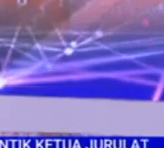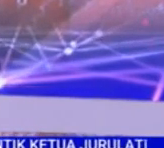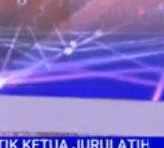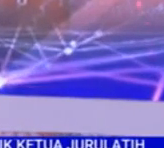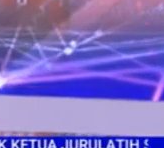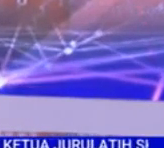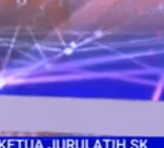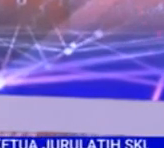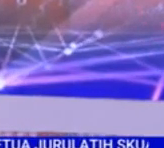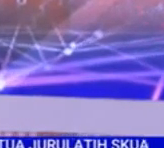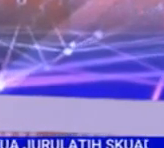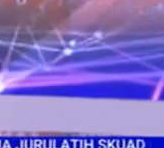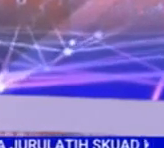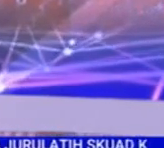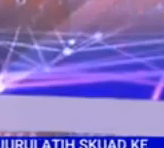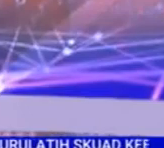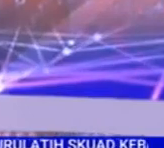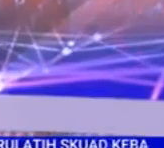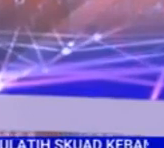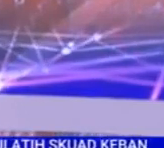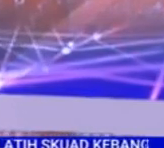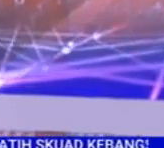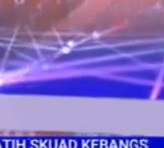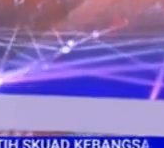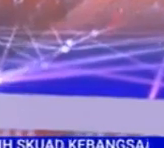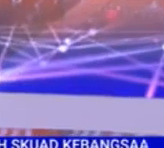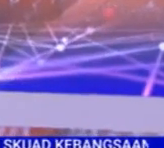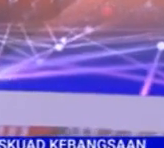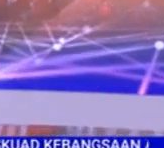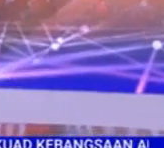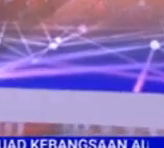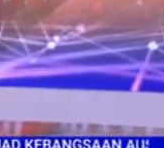berita.rtm.gov.my. Bagi anda yang merancang untuk pulang ke kampung halaman,